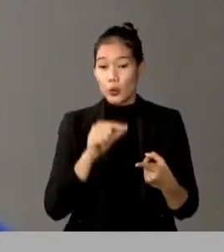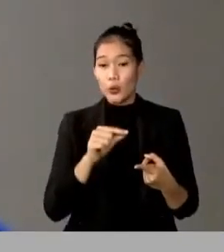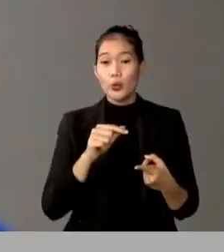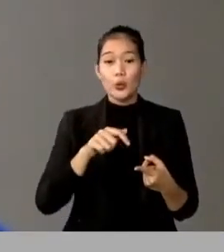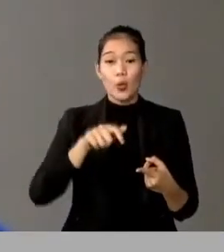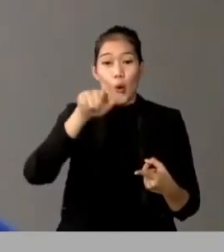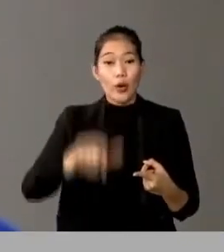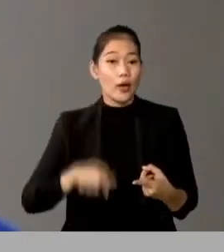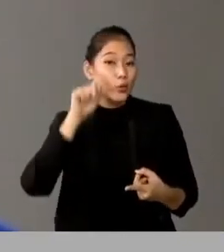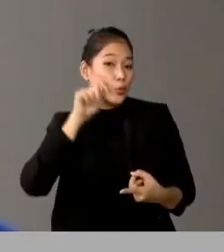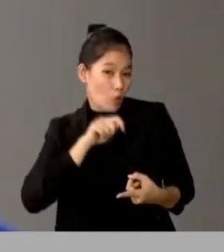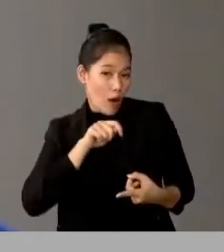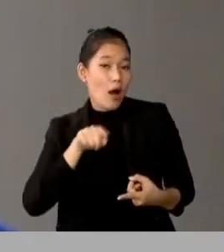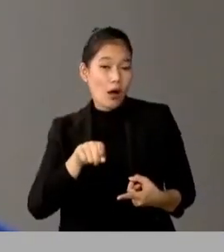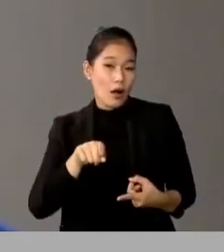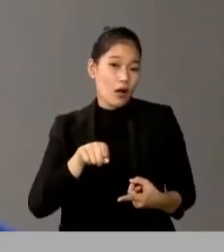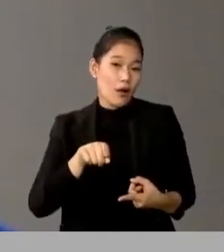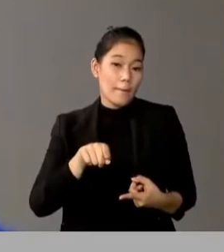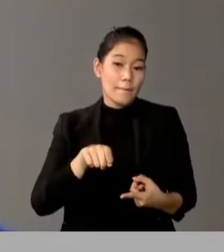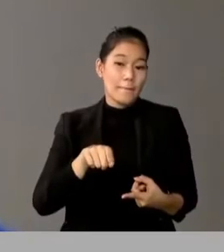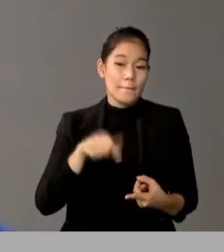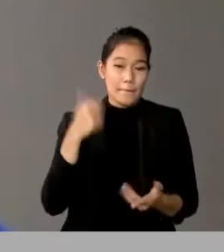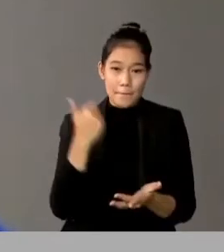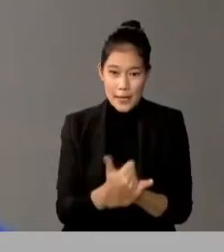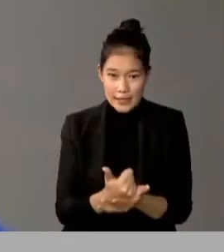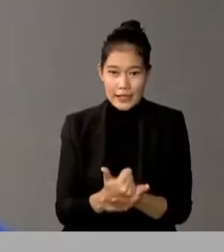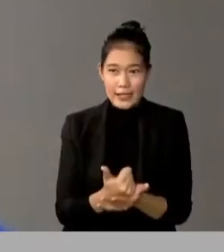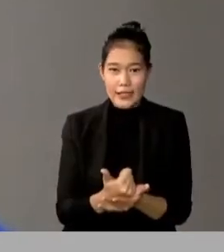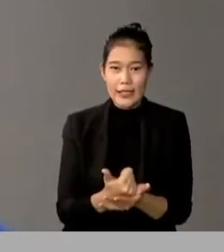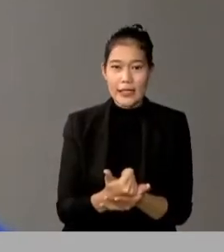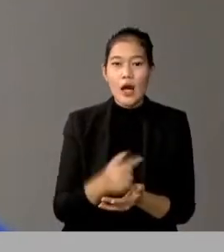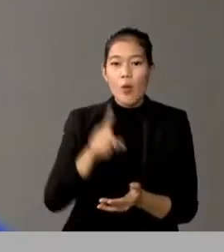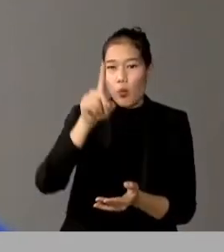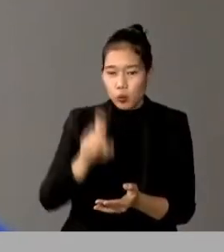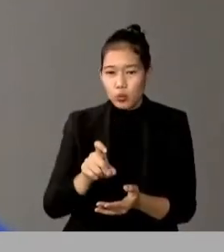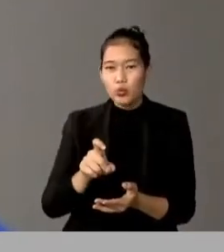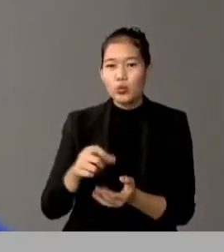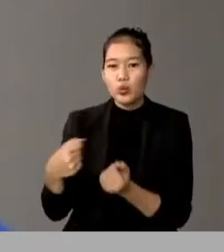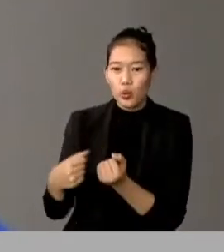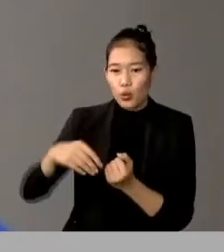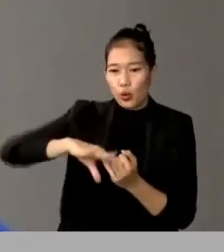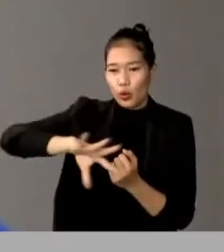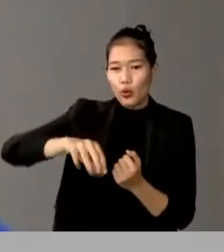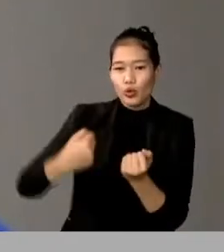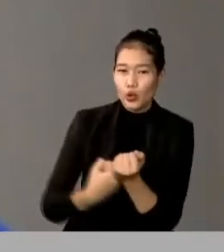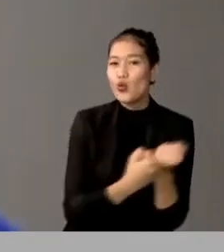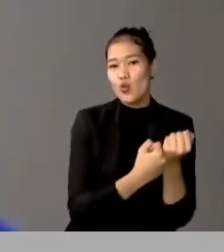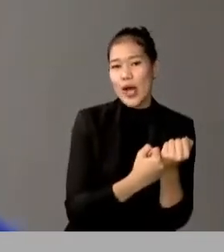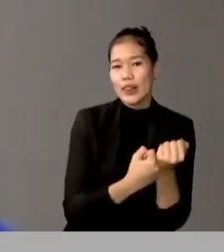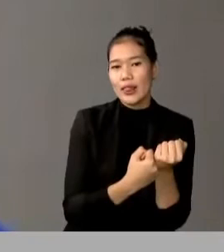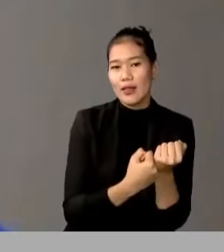wa aja lanjutin ikan mereka pasti pada titik tertentu membutuhkan handuk dari luar ya